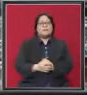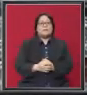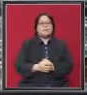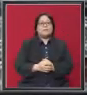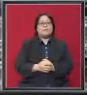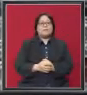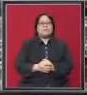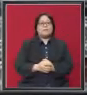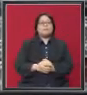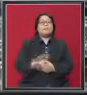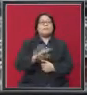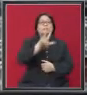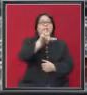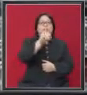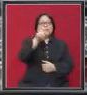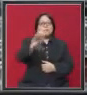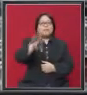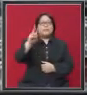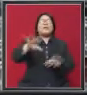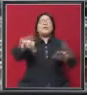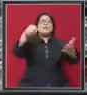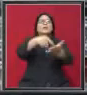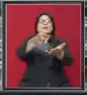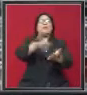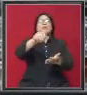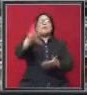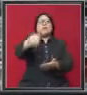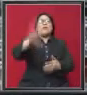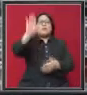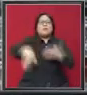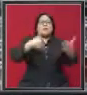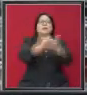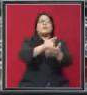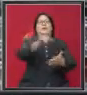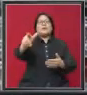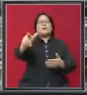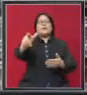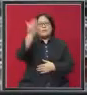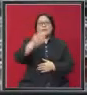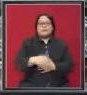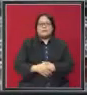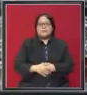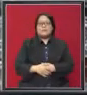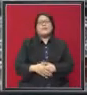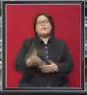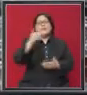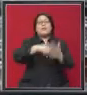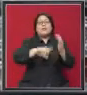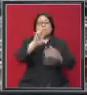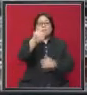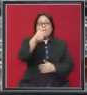sebanyak 30.6. Ini moratorium. Belum sampai lah yang itu.